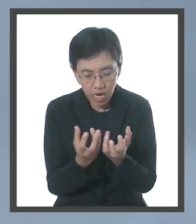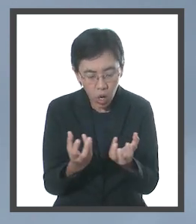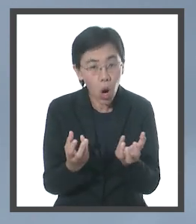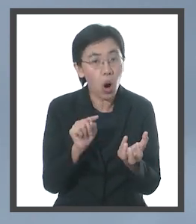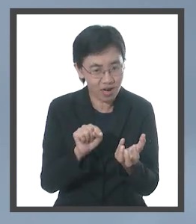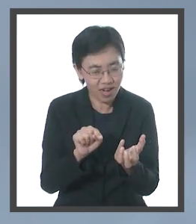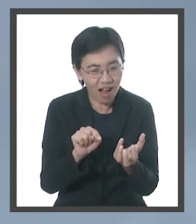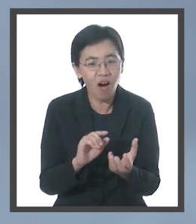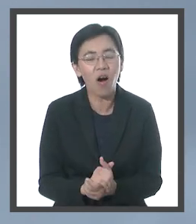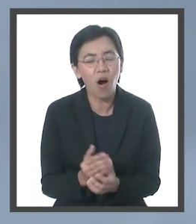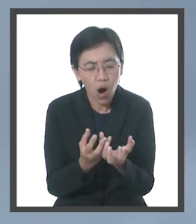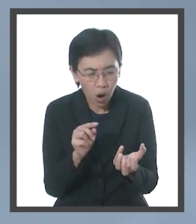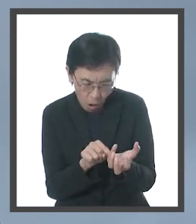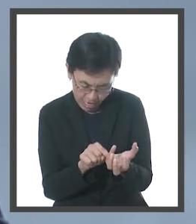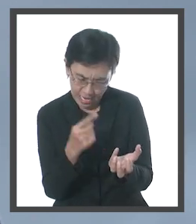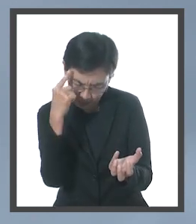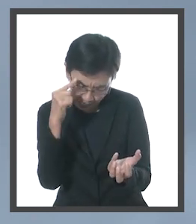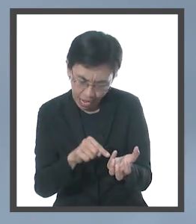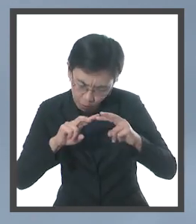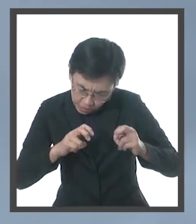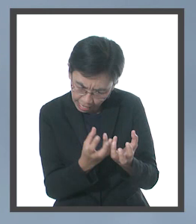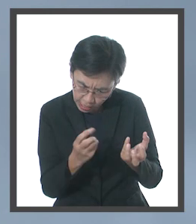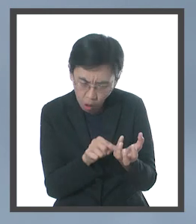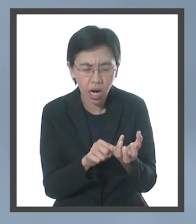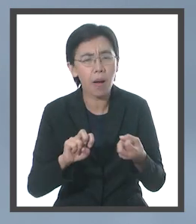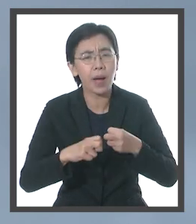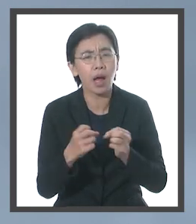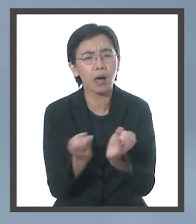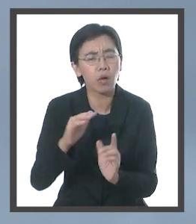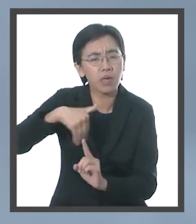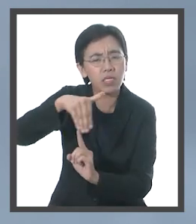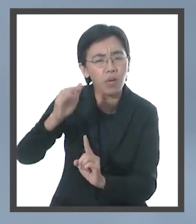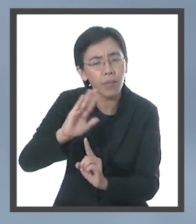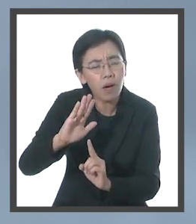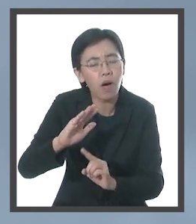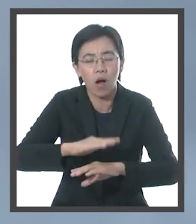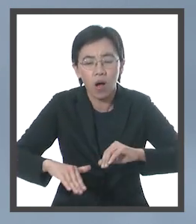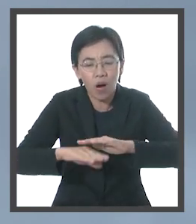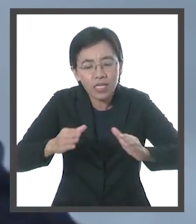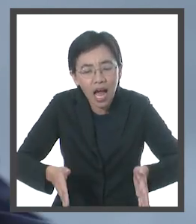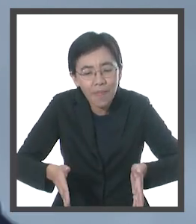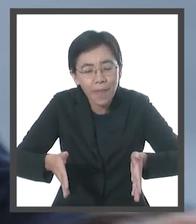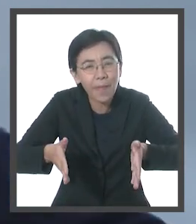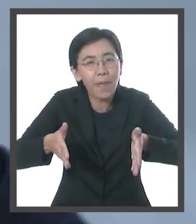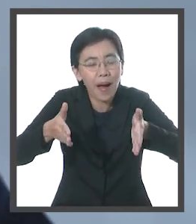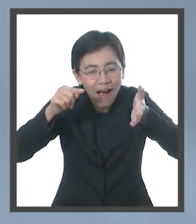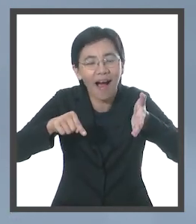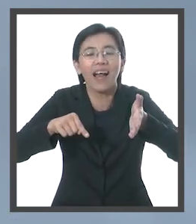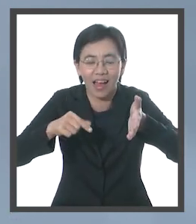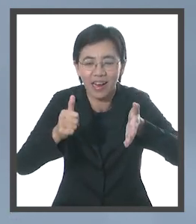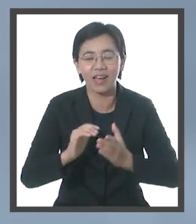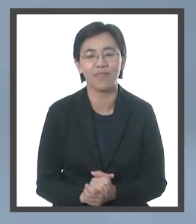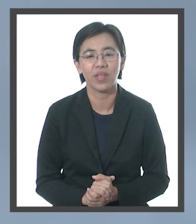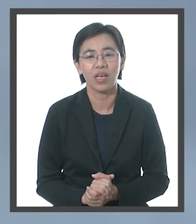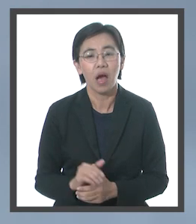หาวัสดุที่เป็นมิตรต่อสิ่งแวดล้อมมาเพื่อให้อุตสาหกรรมการออกแบบการก่อสร้างเนี่ยได้ใช้ทั้งหมดเลยนะครับไม่ใช่เฉพ